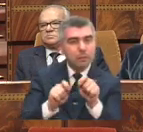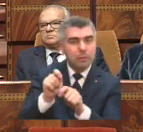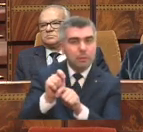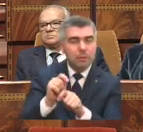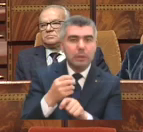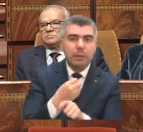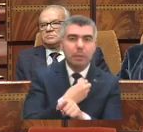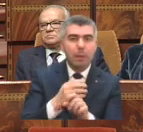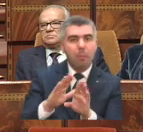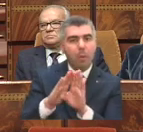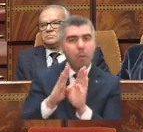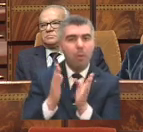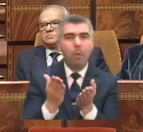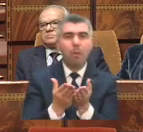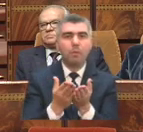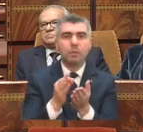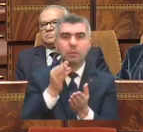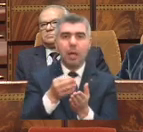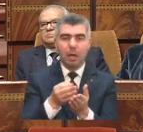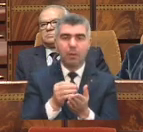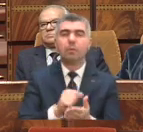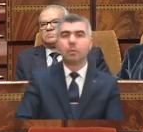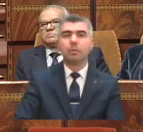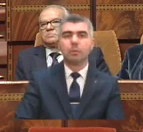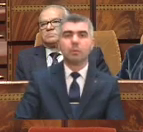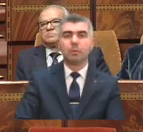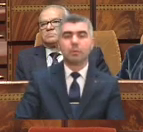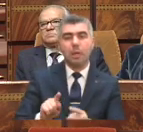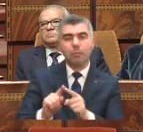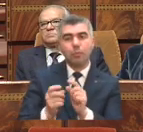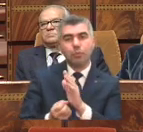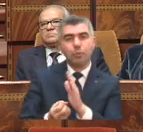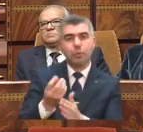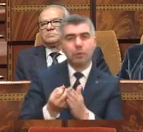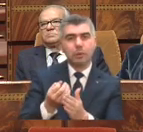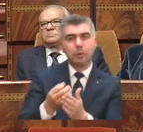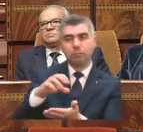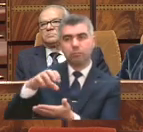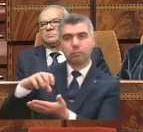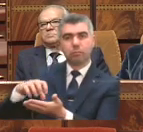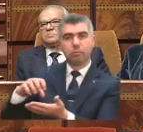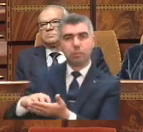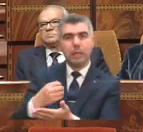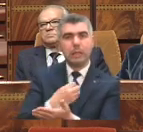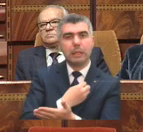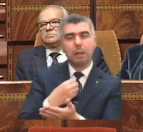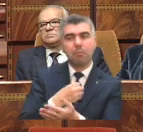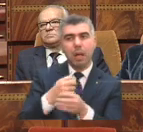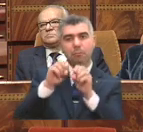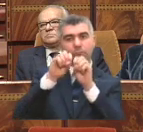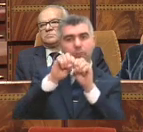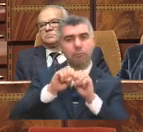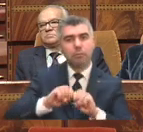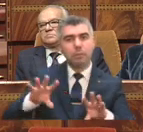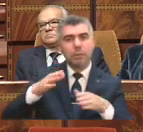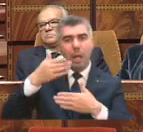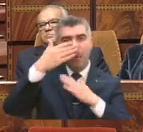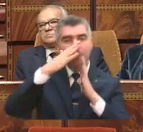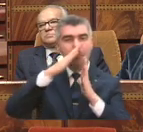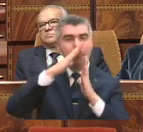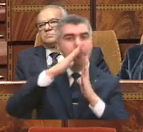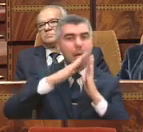الصحي وتوفير الوسائل الكفيله بتطوير العرض الصحي الجيد وتحسين تغطيه سائر التراب الوطني،